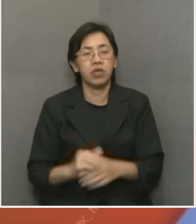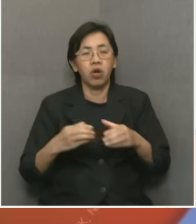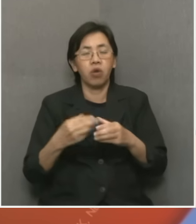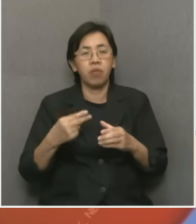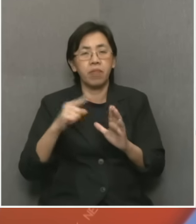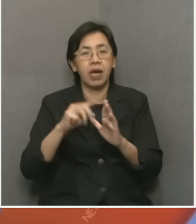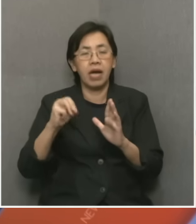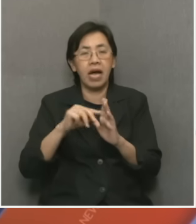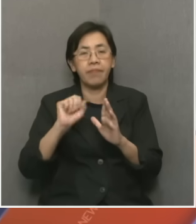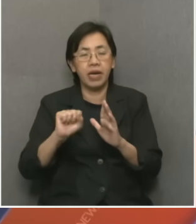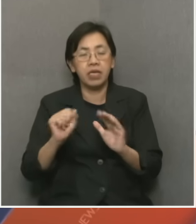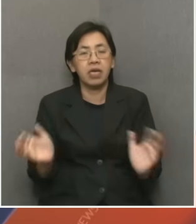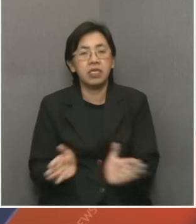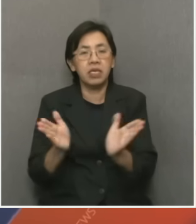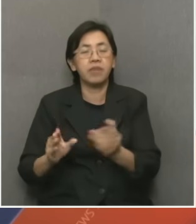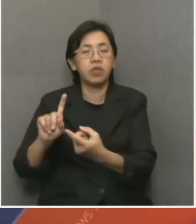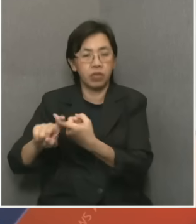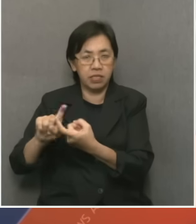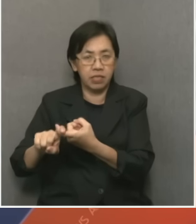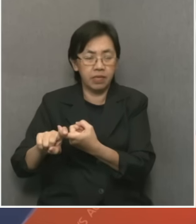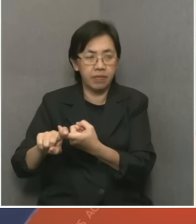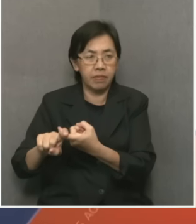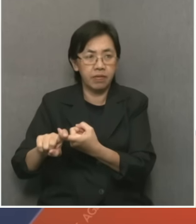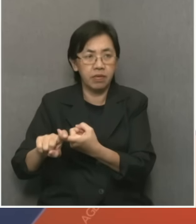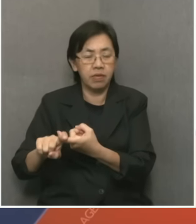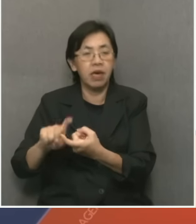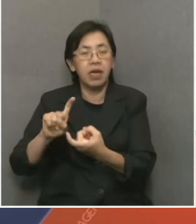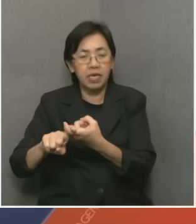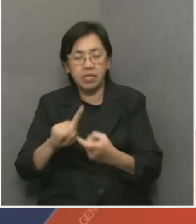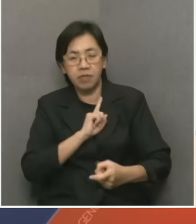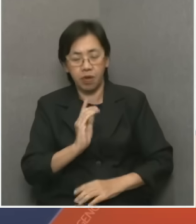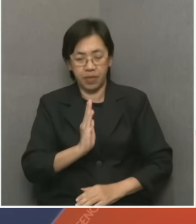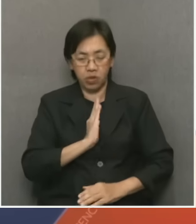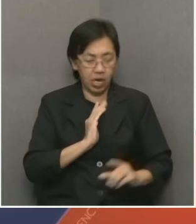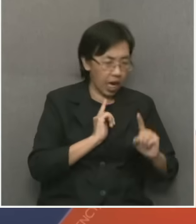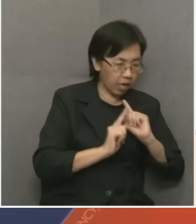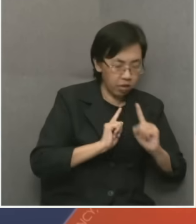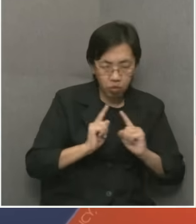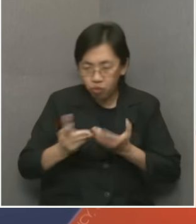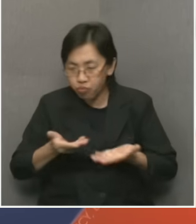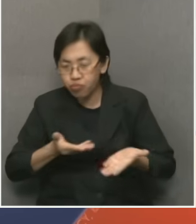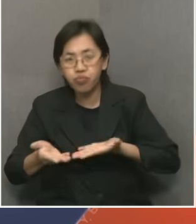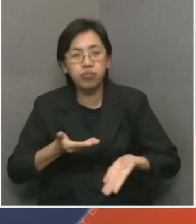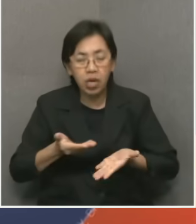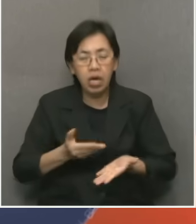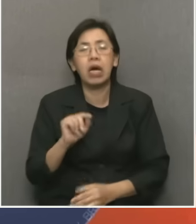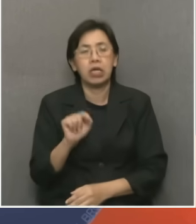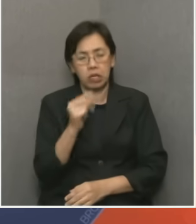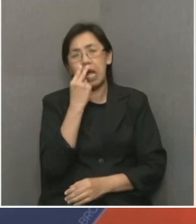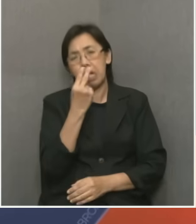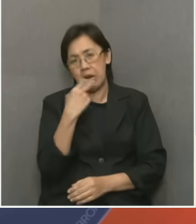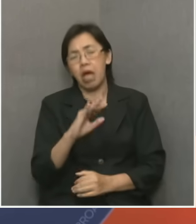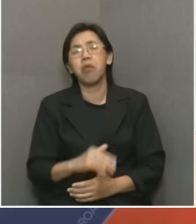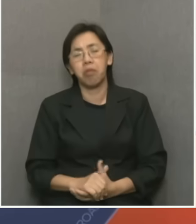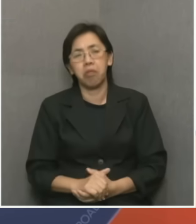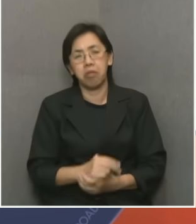สนับสนุนบทบาทของรัสเซียนะครับในการเป็นตัวกลางในการเจรจานะตรงนี้เราเห็นถึงสัญญ